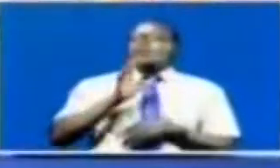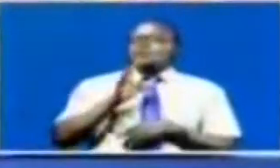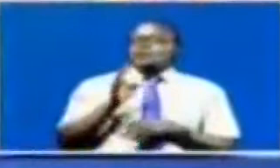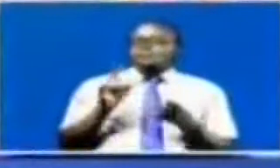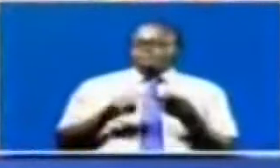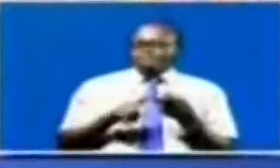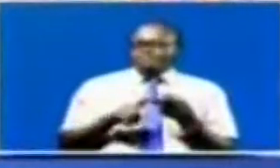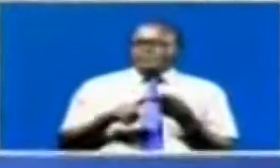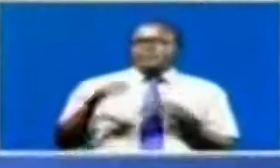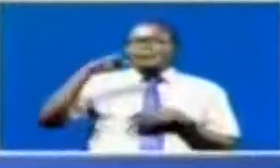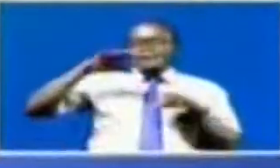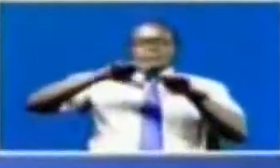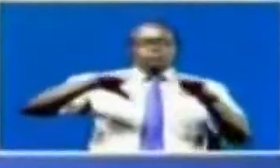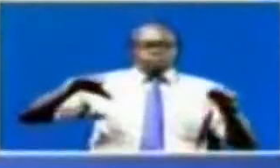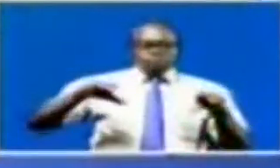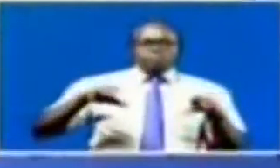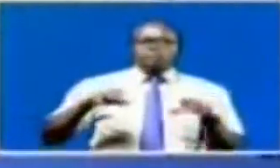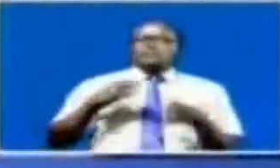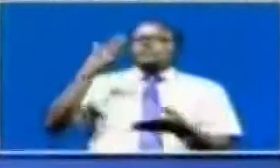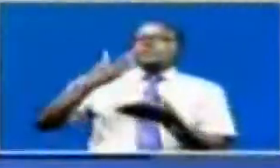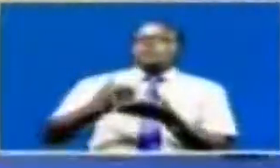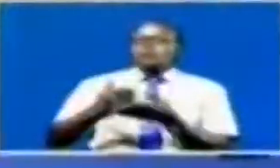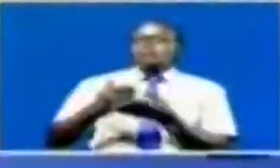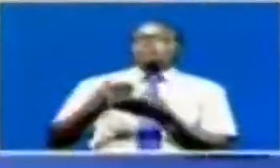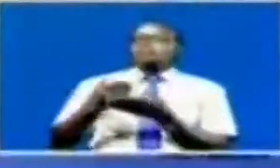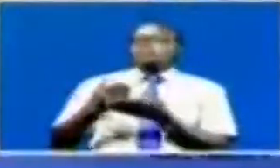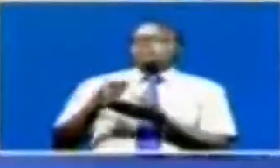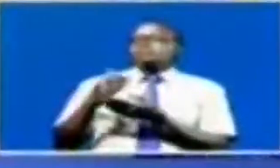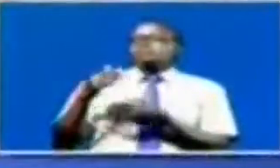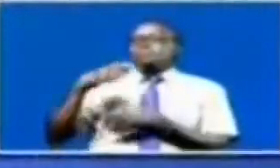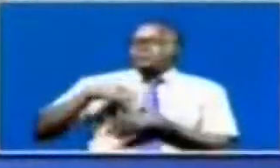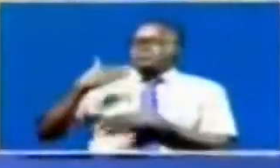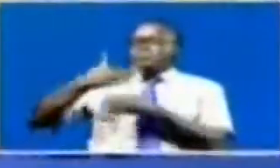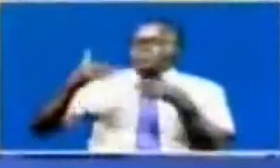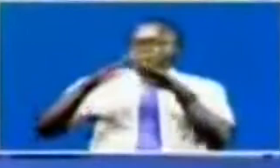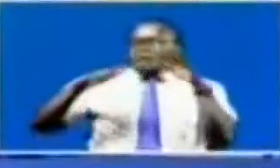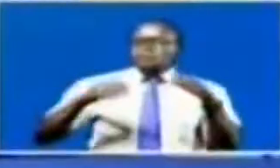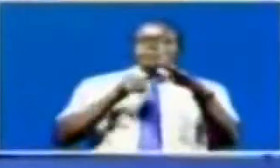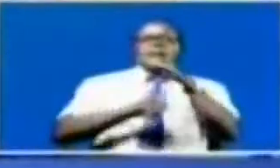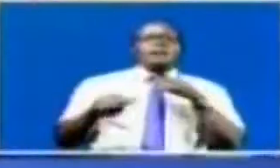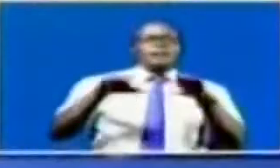itafungua ukurasa wa ubomoaji kwa wale waliojenga vyumba juu ya maboma ya maji taka. Eneo la Kawangware ni baadhi ya